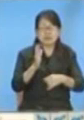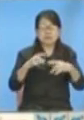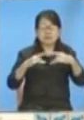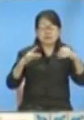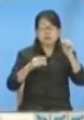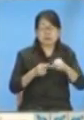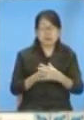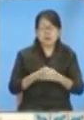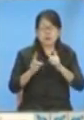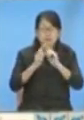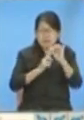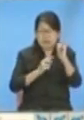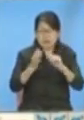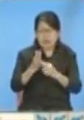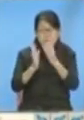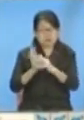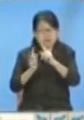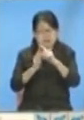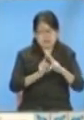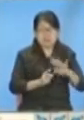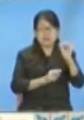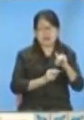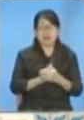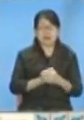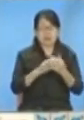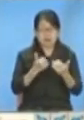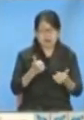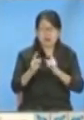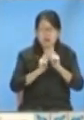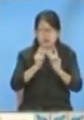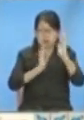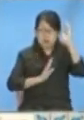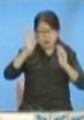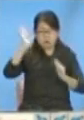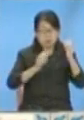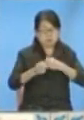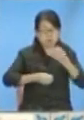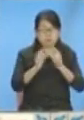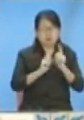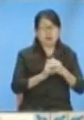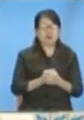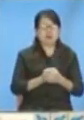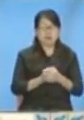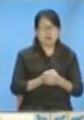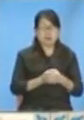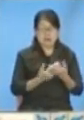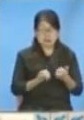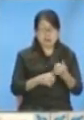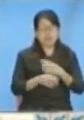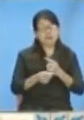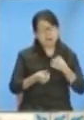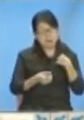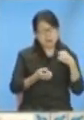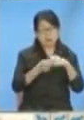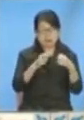ที่พูดกันเนี่ยเป็นประเด็นหลังจากท่านประธานรัฐสภาขึ้นนั่งทำที่ประธานในที่ประชุมแล้วมีข้อท้ว